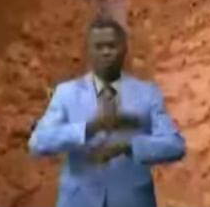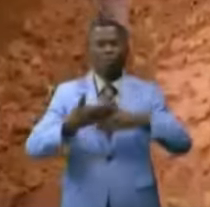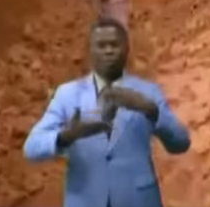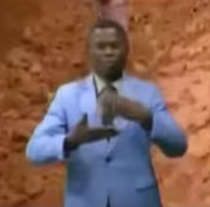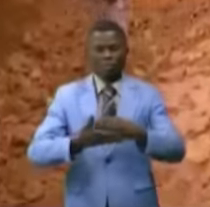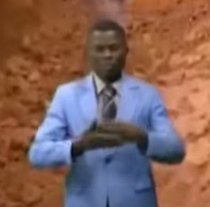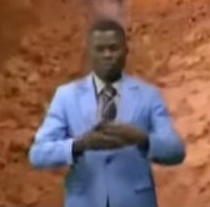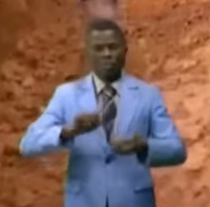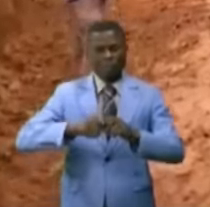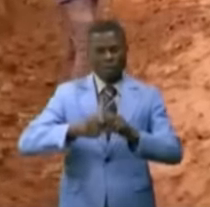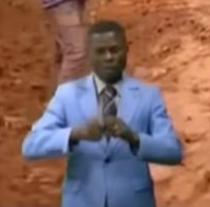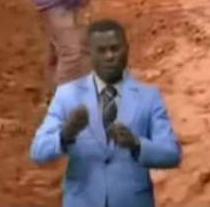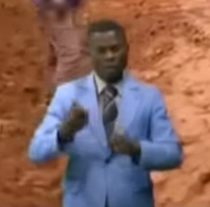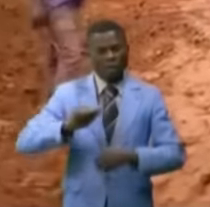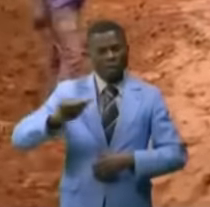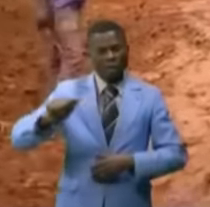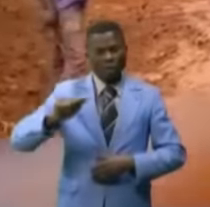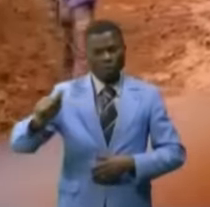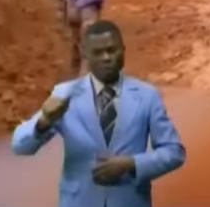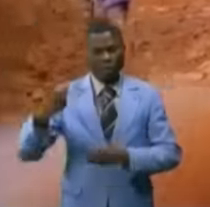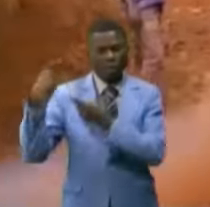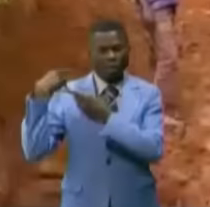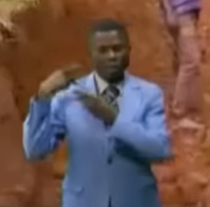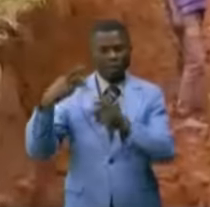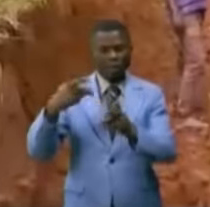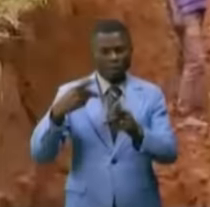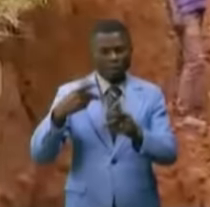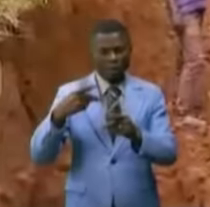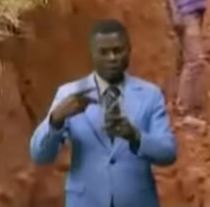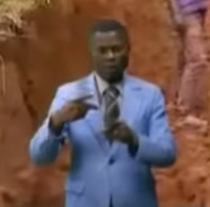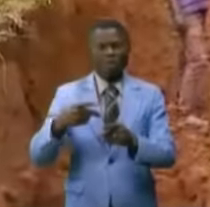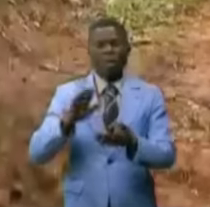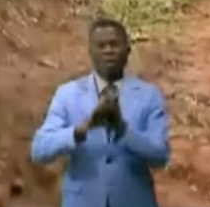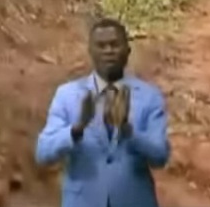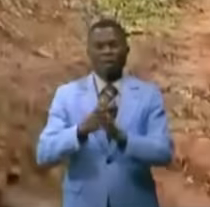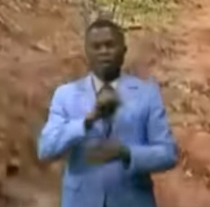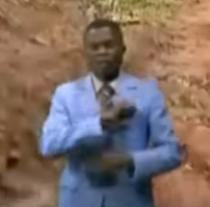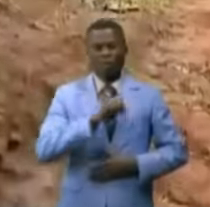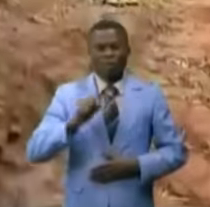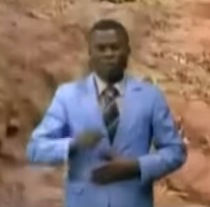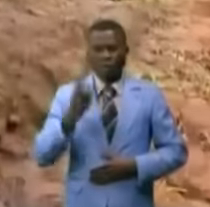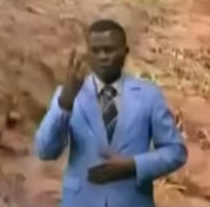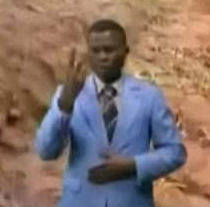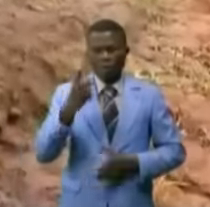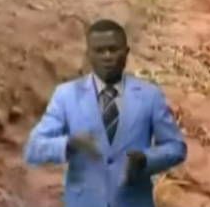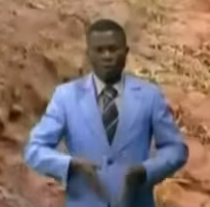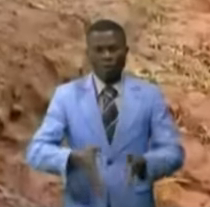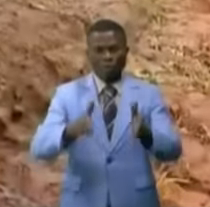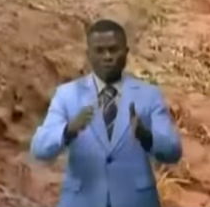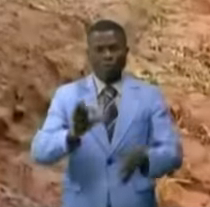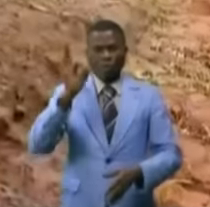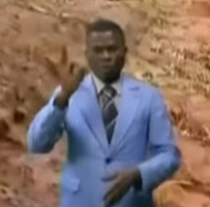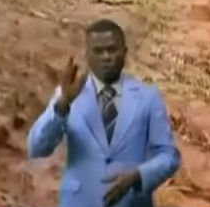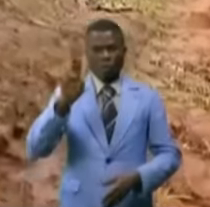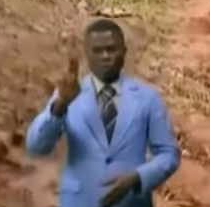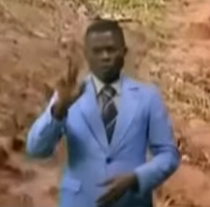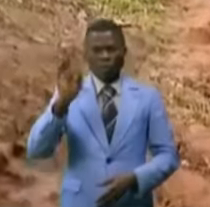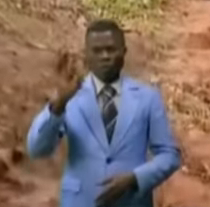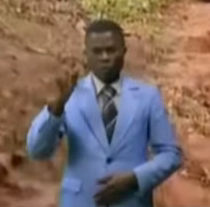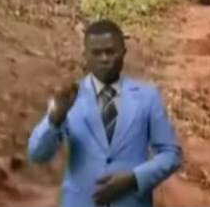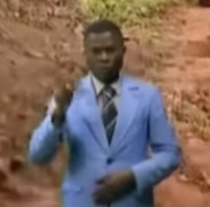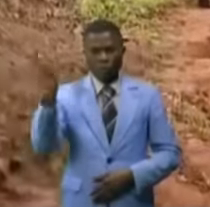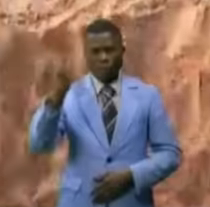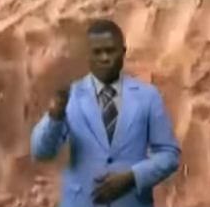et l'entretien sur fonds propres depuis le début de cette législature de 2 tronçons de route, Mfoufou Kasongolunda